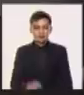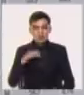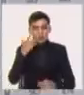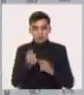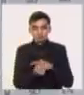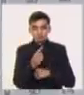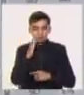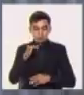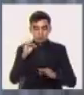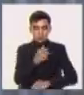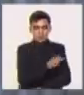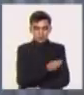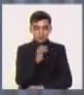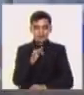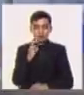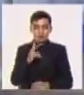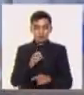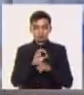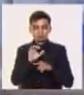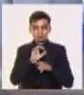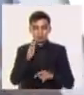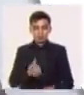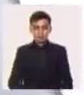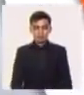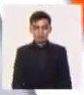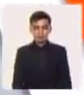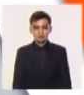появится долгожданный препарат и кто будет его поставщиком.